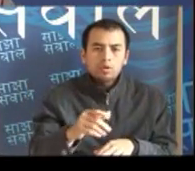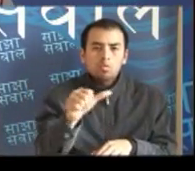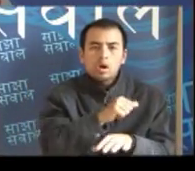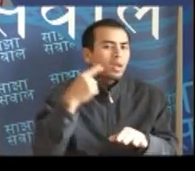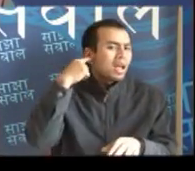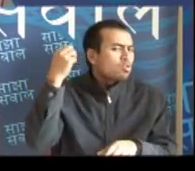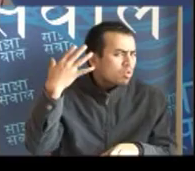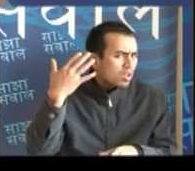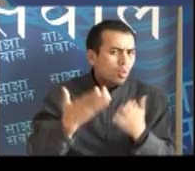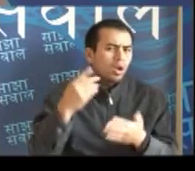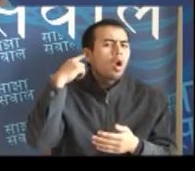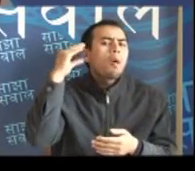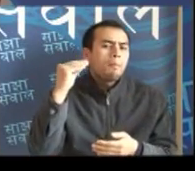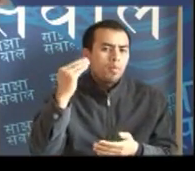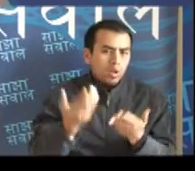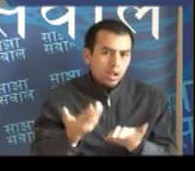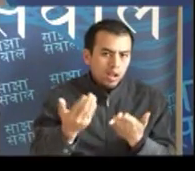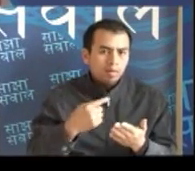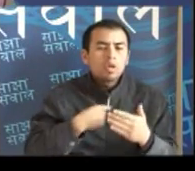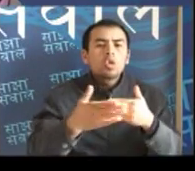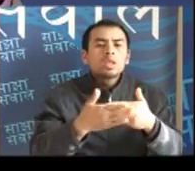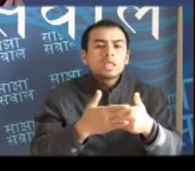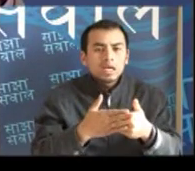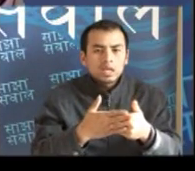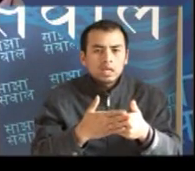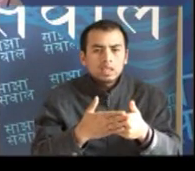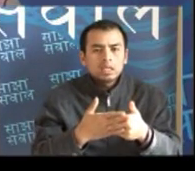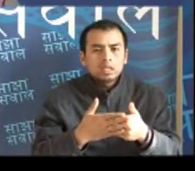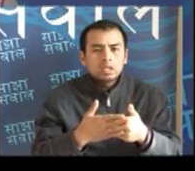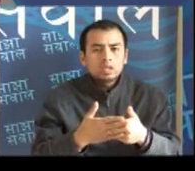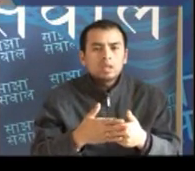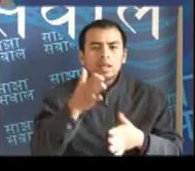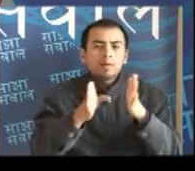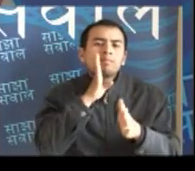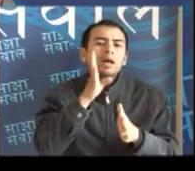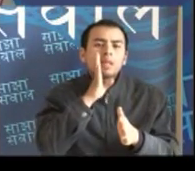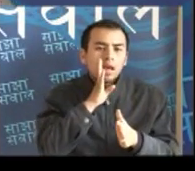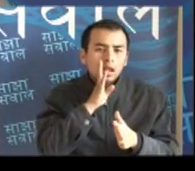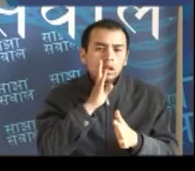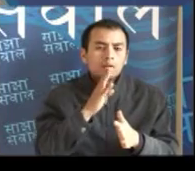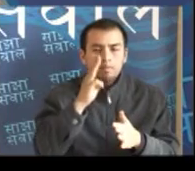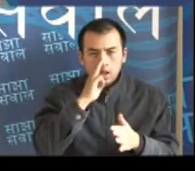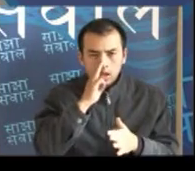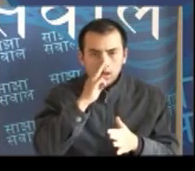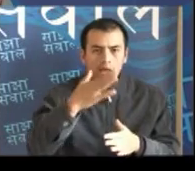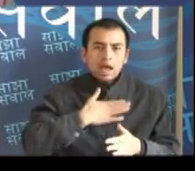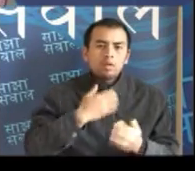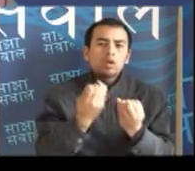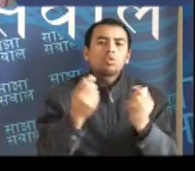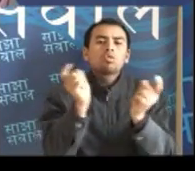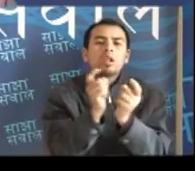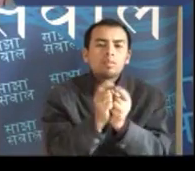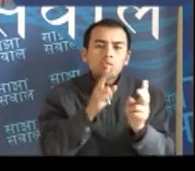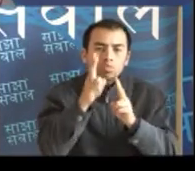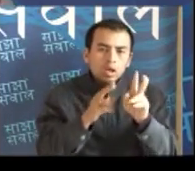कान सुन्नुहुन्न अथवा कम सुन्नुहुन्छ, र मेरो नजिकै यो साङ्केतिक भाषामा हामीले गरेको बहस